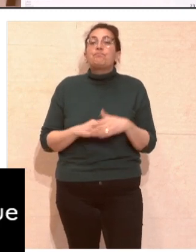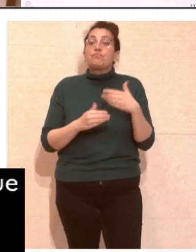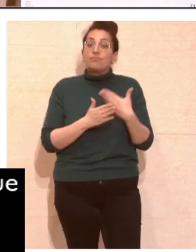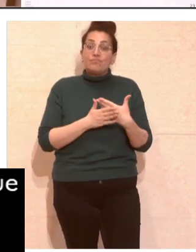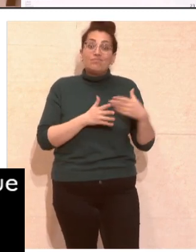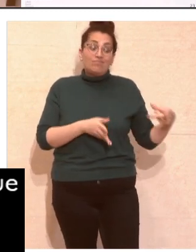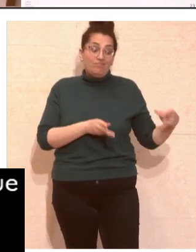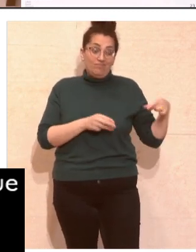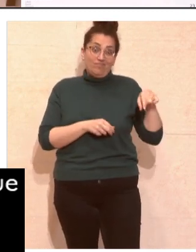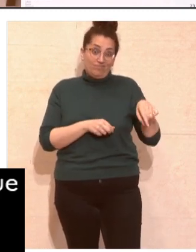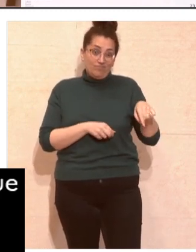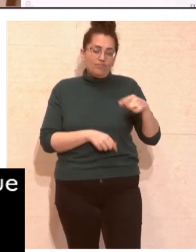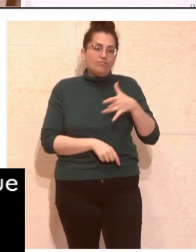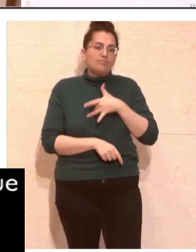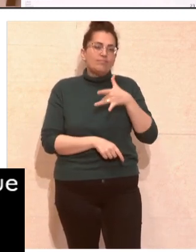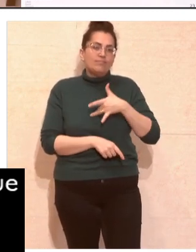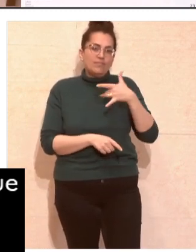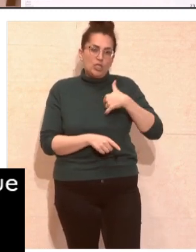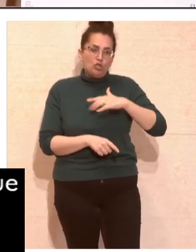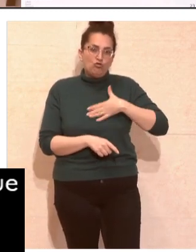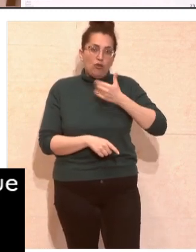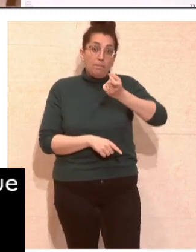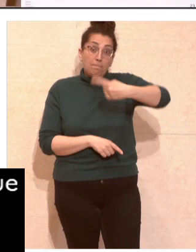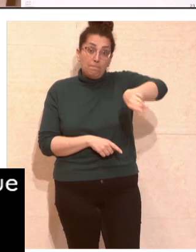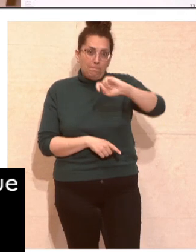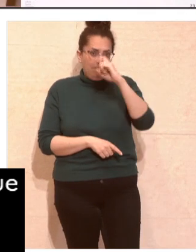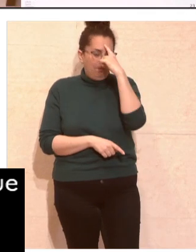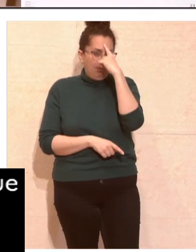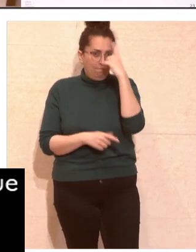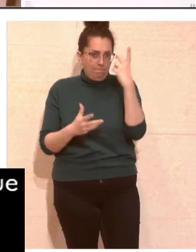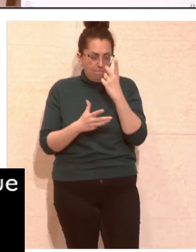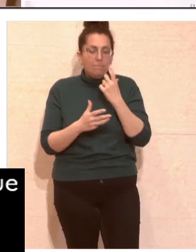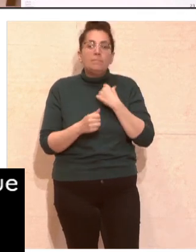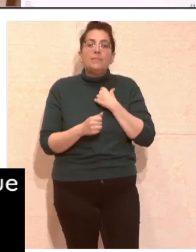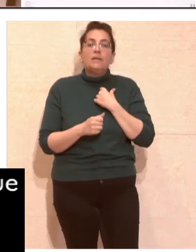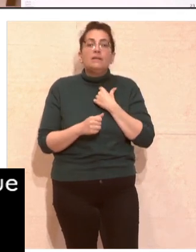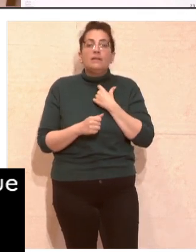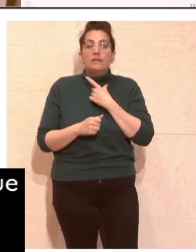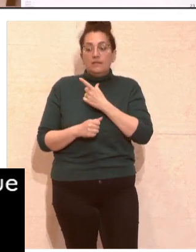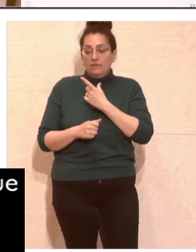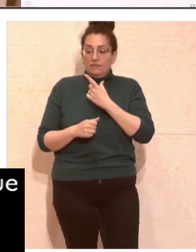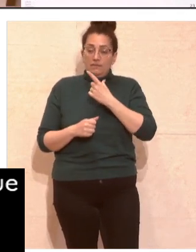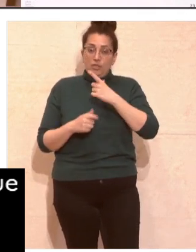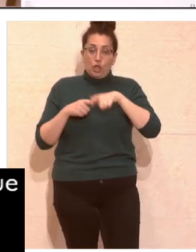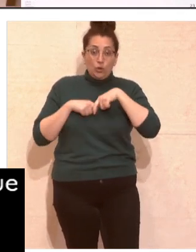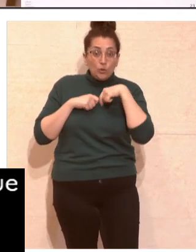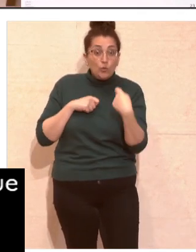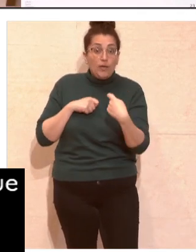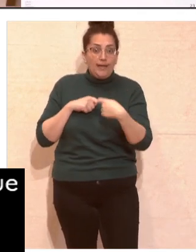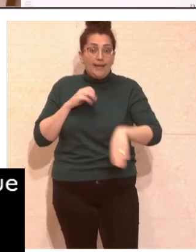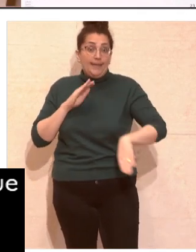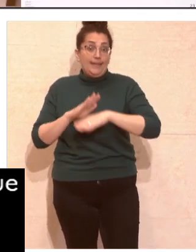deuxième partie, c'est que les données, ce que j'aimerais que vous reteniez, c'est que c'est important d'offrir une opportunité de durée de sommeil au début de la